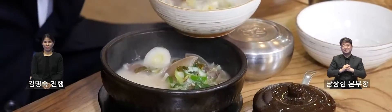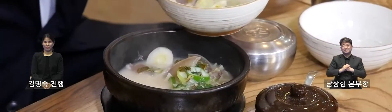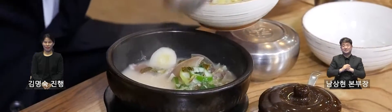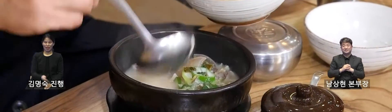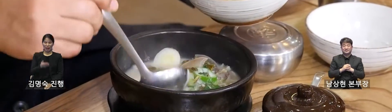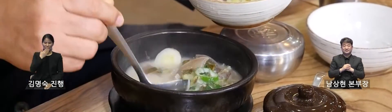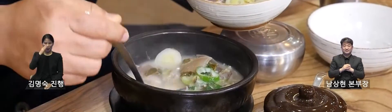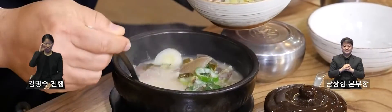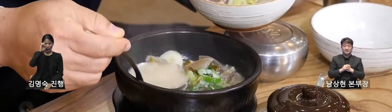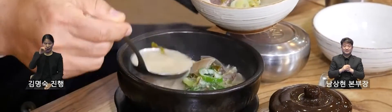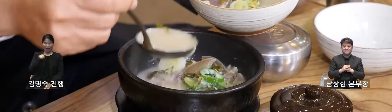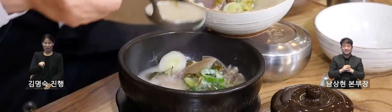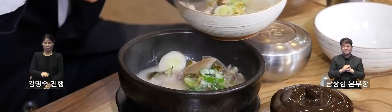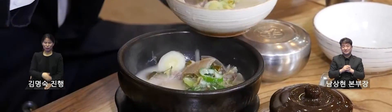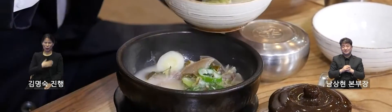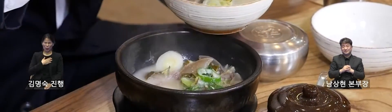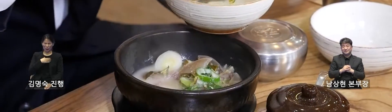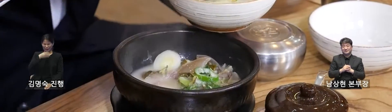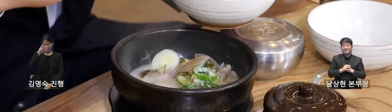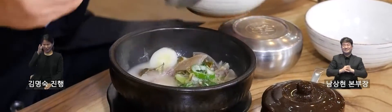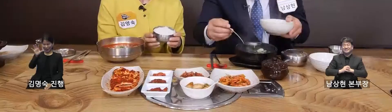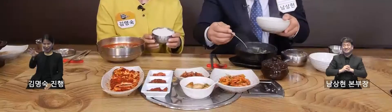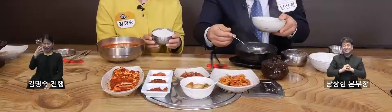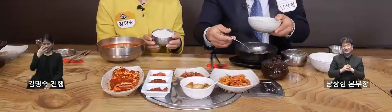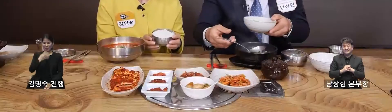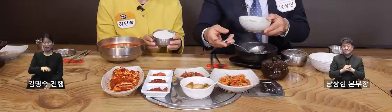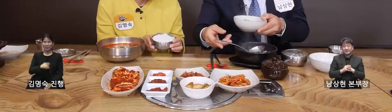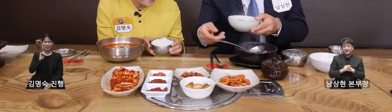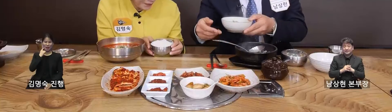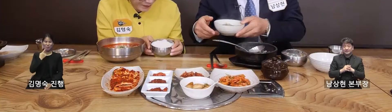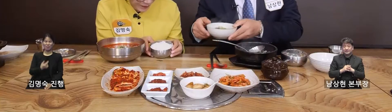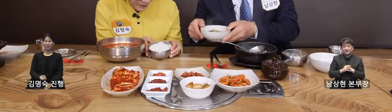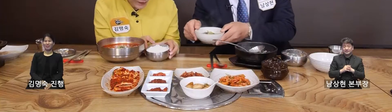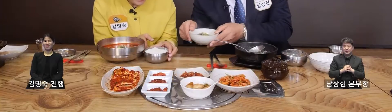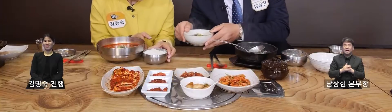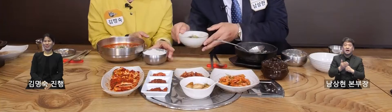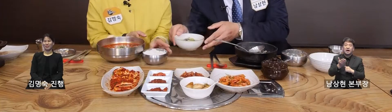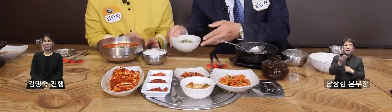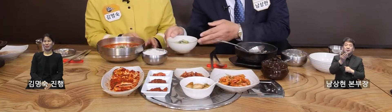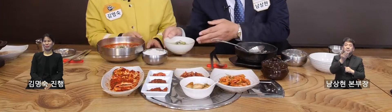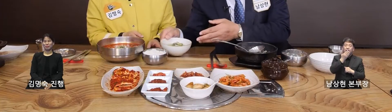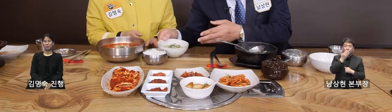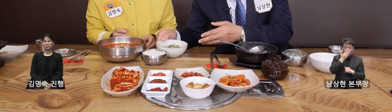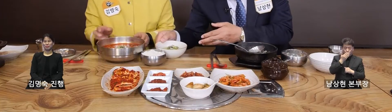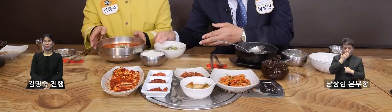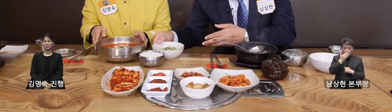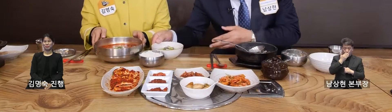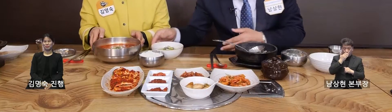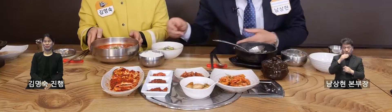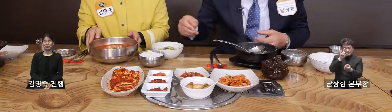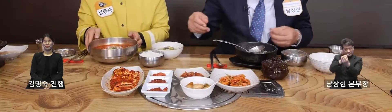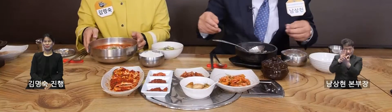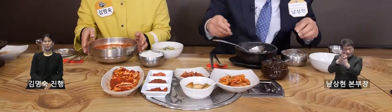밥알도 어쩜 그렇게 저를 닮아서 이쁜지요. 밥도 압력밥솥에 하시는가